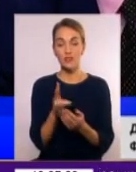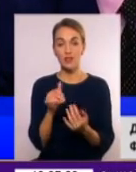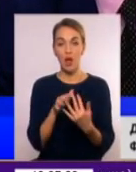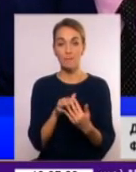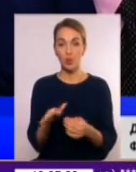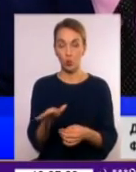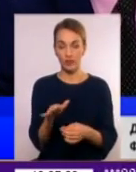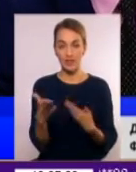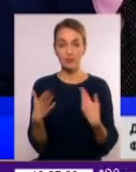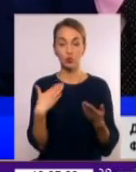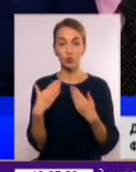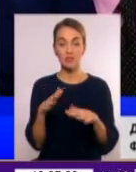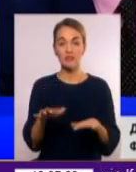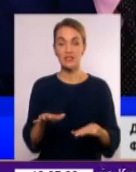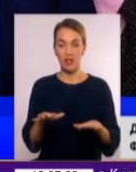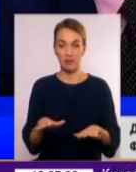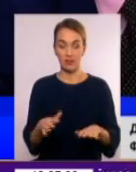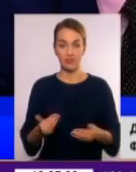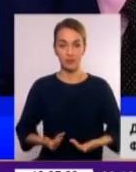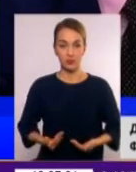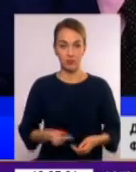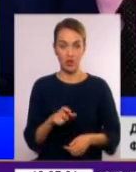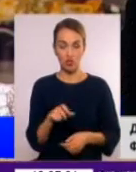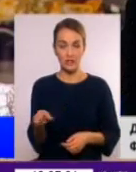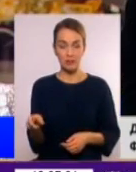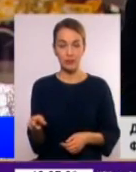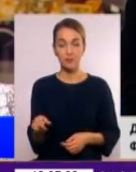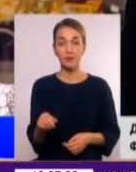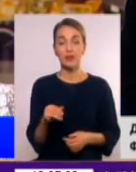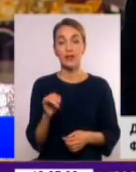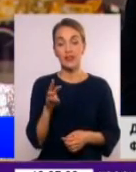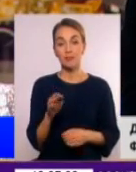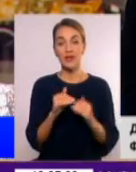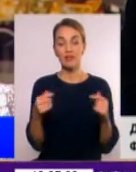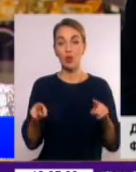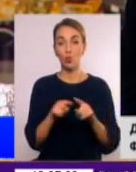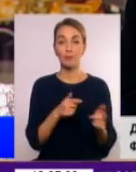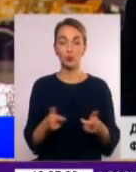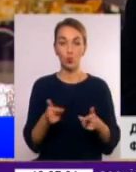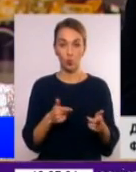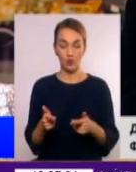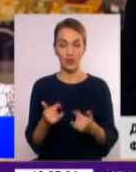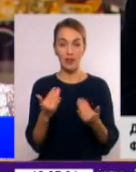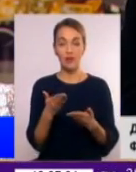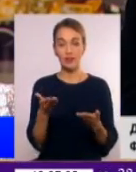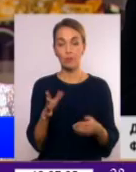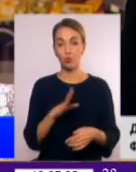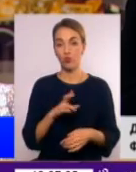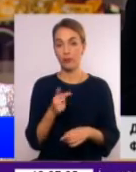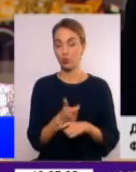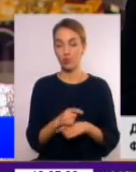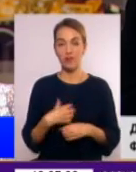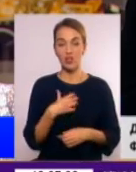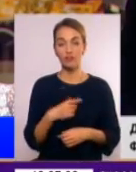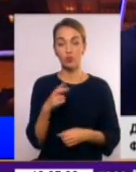передовій, які спілкуються з місцевими жителями, скажімо, да, то їм от рівень такої підготовки для них був би, я думаю, дуже важливий,